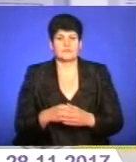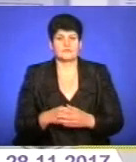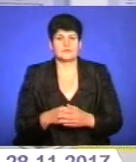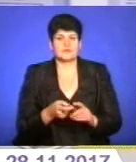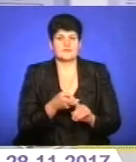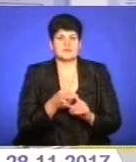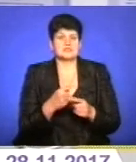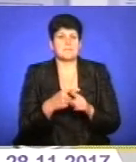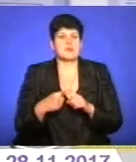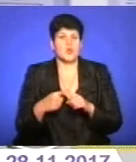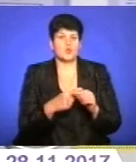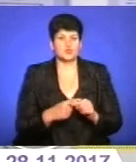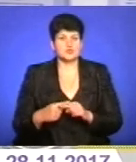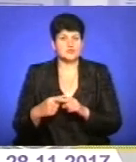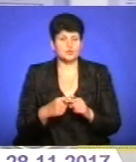Білорусі.